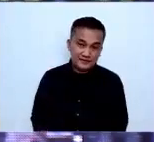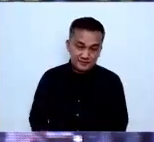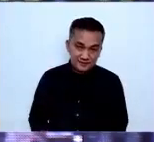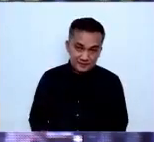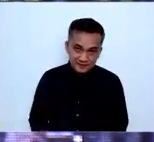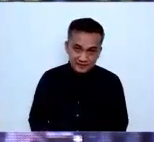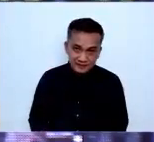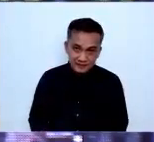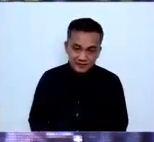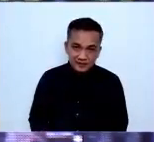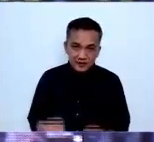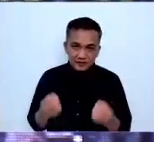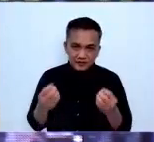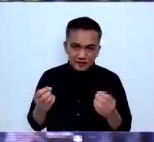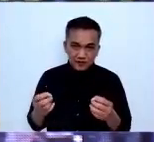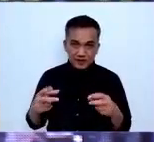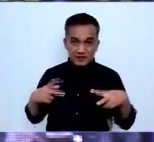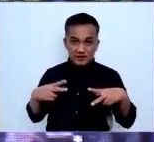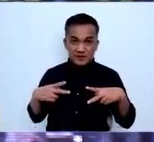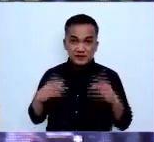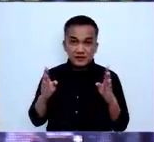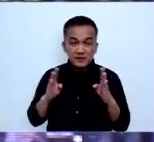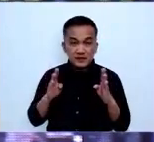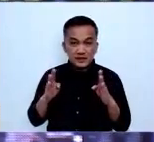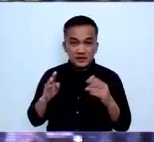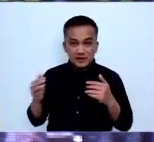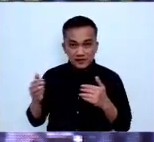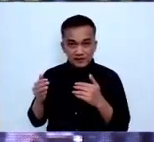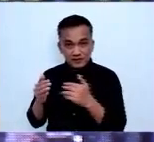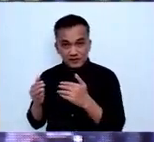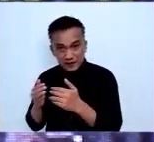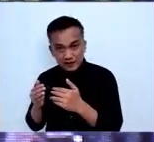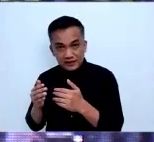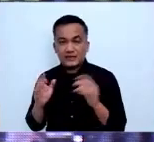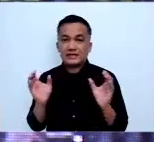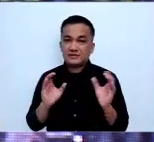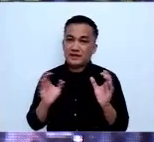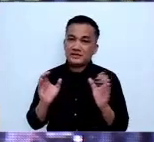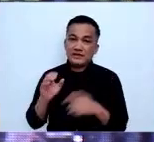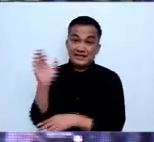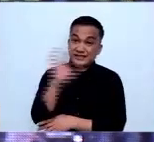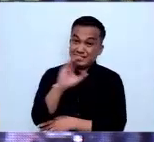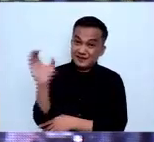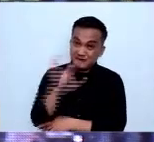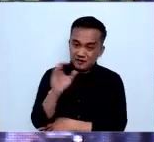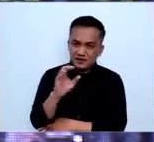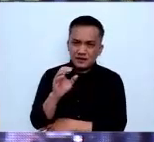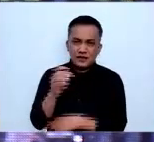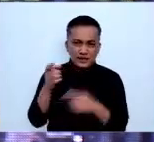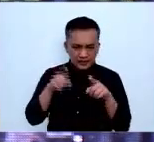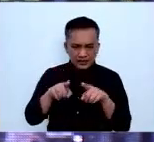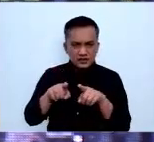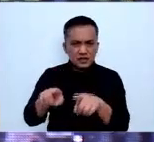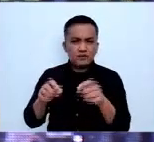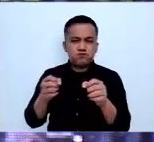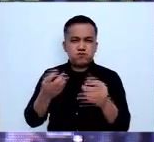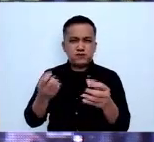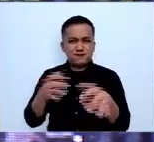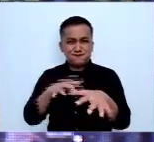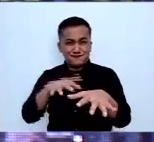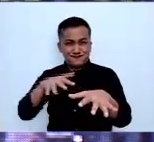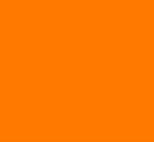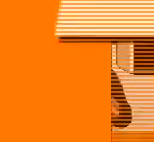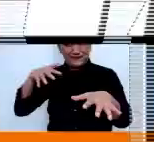Dumarami na mga nagbabakasyon sa Baguio habang papalapit ang Pasko. Kasabay naman yan ang katakot-takot na traffic. Live mula